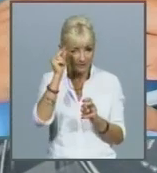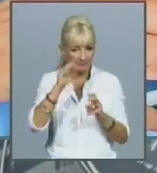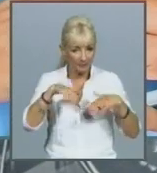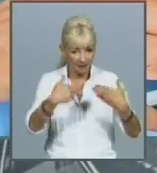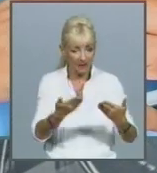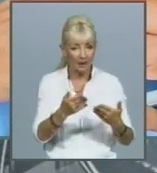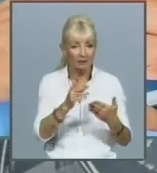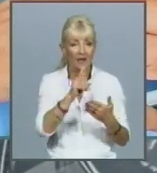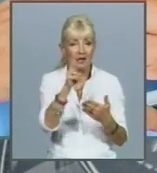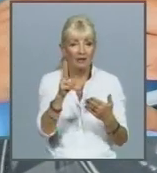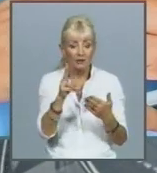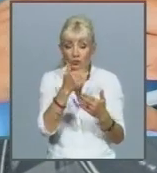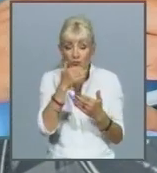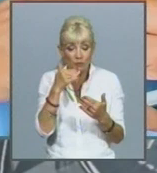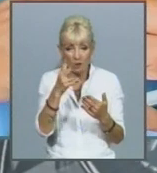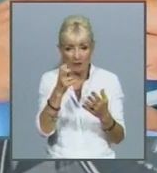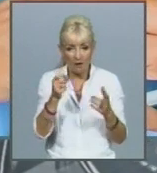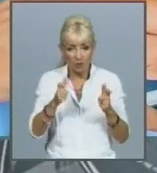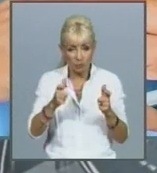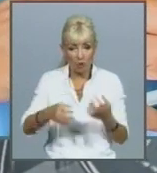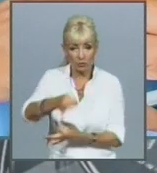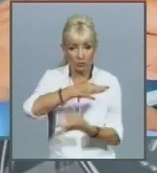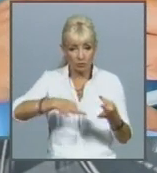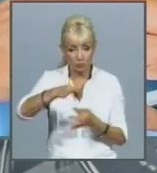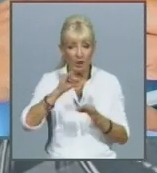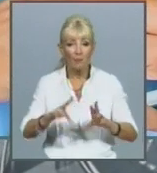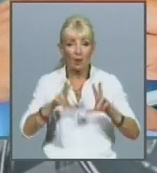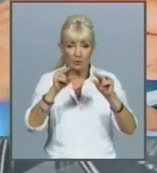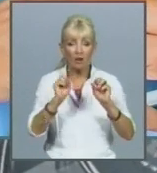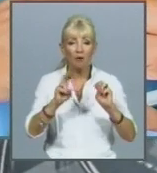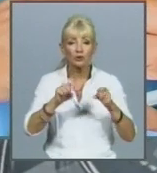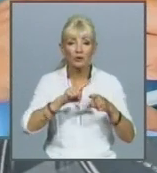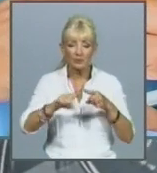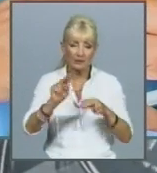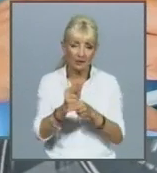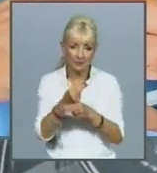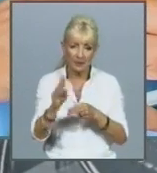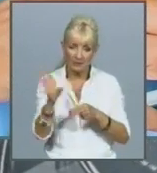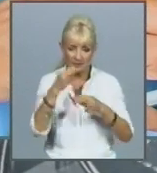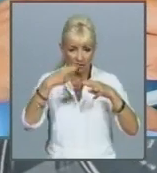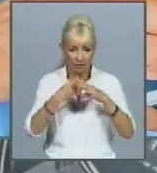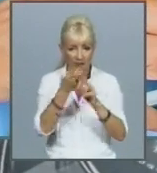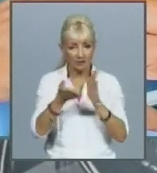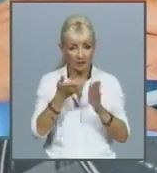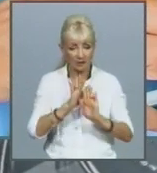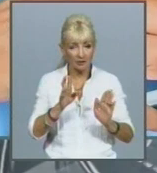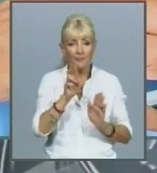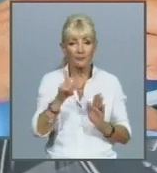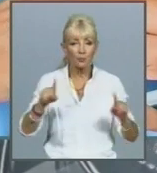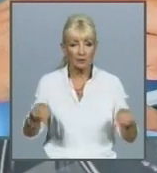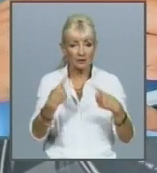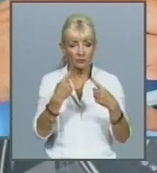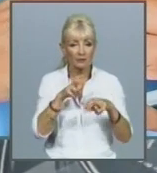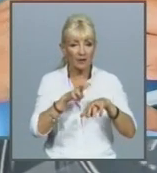купа неузгодженостей. Натомість пообіцяли якнайскоріше усунути всі технічні недоліки, аби не створювати